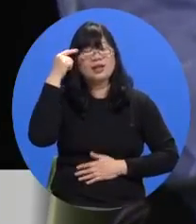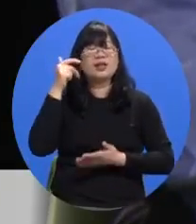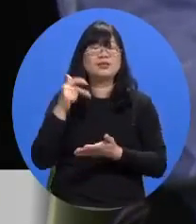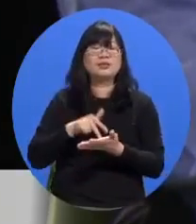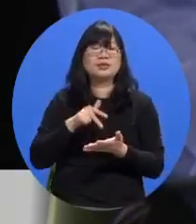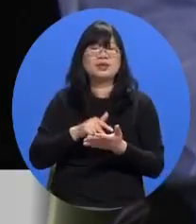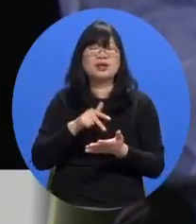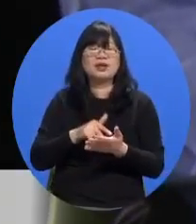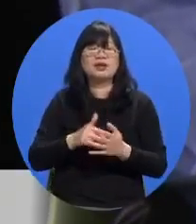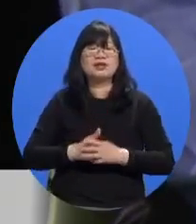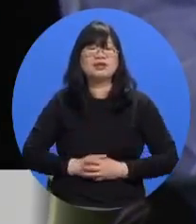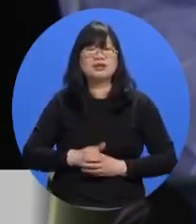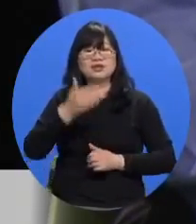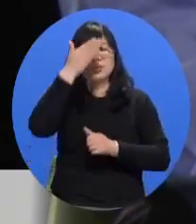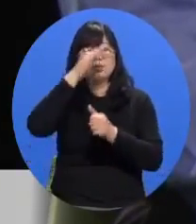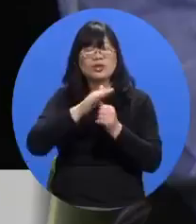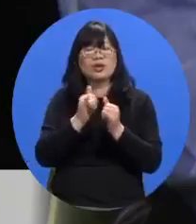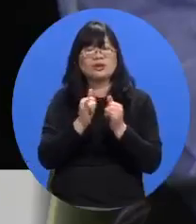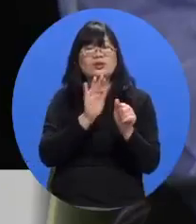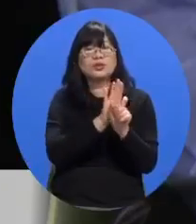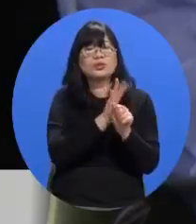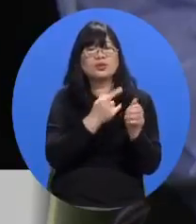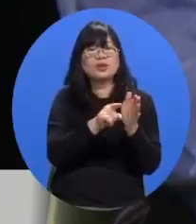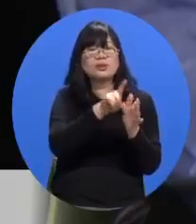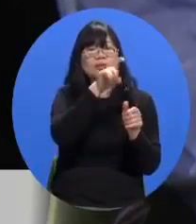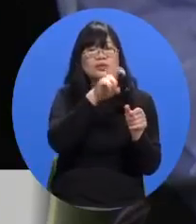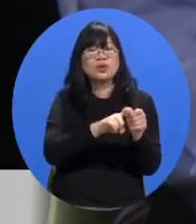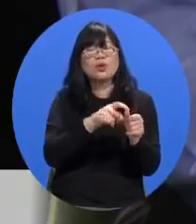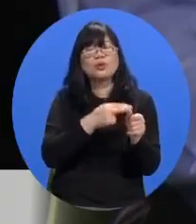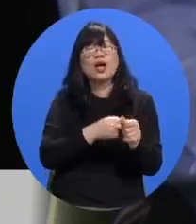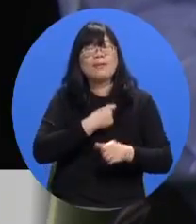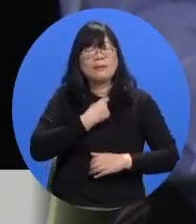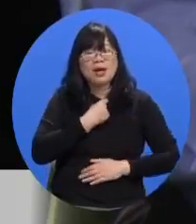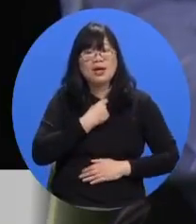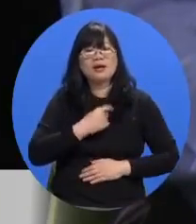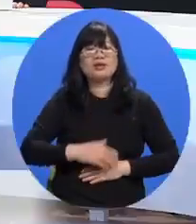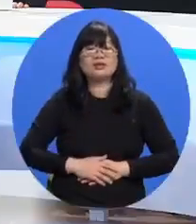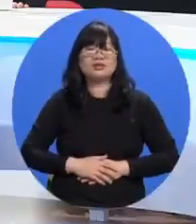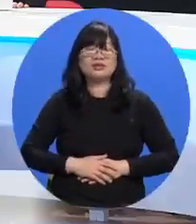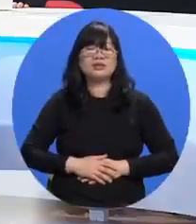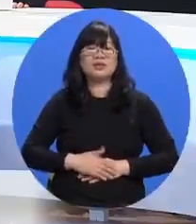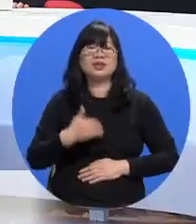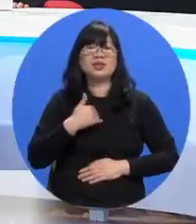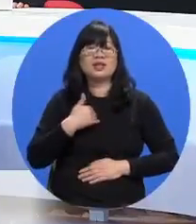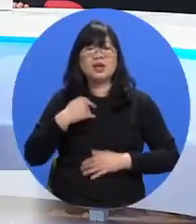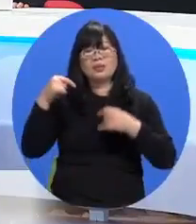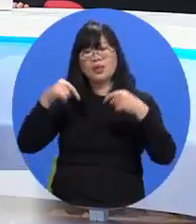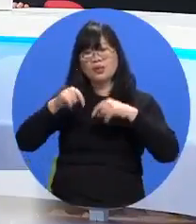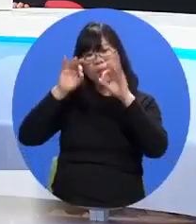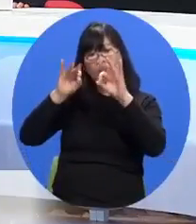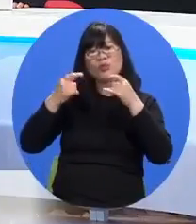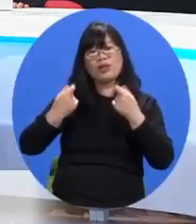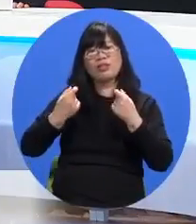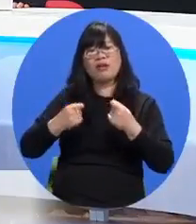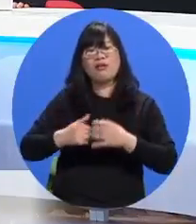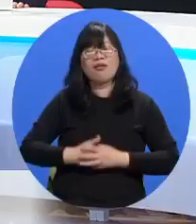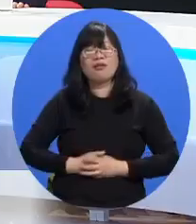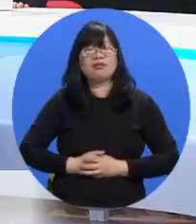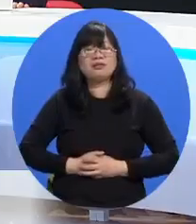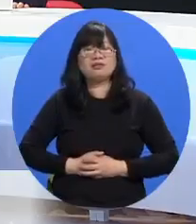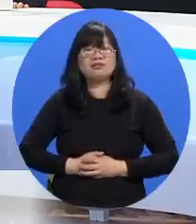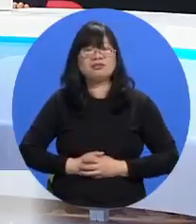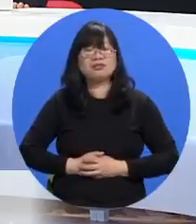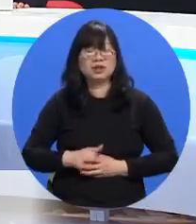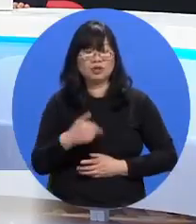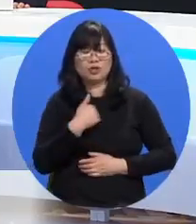입장에서 청소년을 돕기 위해서 교사를 꿈꿨던 것 같습니다. 아, 네, 알겠습니다. 꼭 제가 면접 보는 것 같아요. 네.